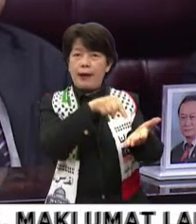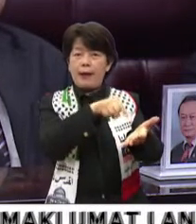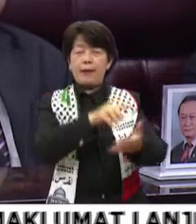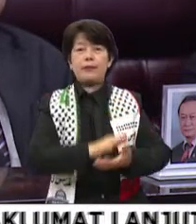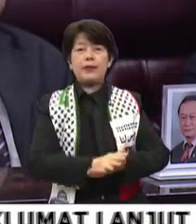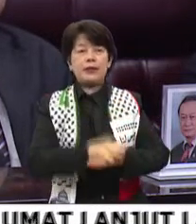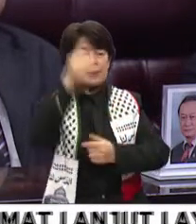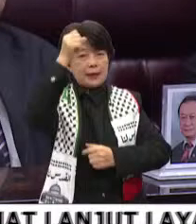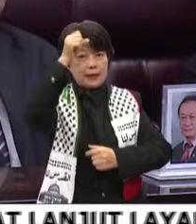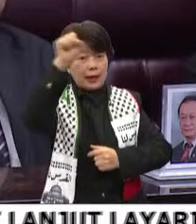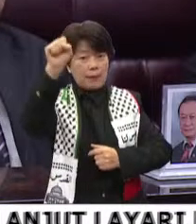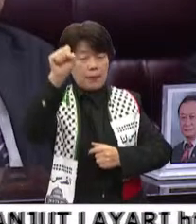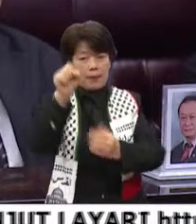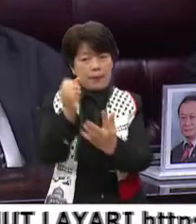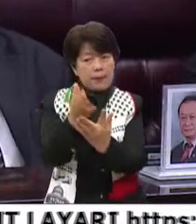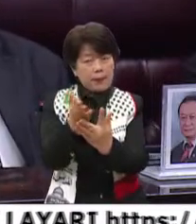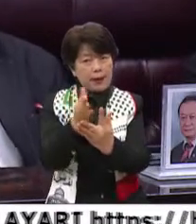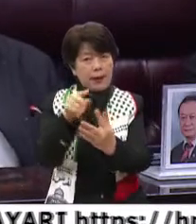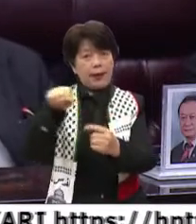Sabah dan